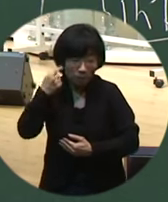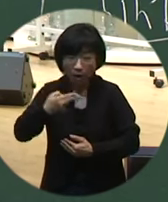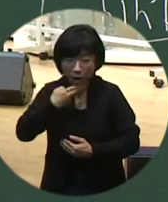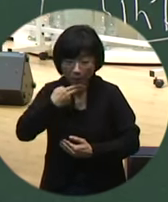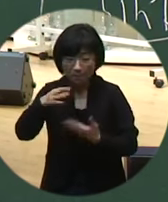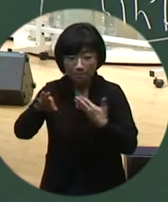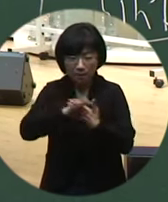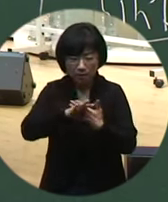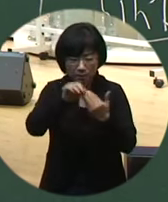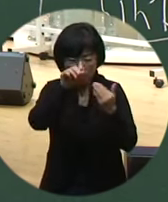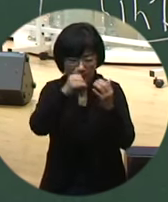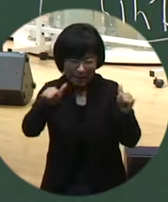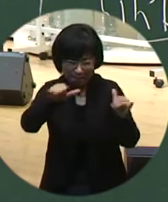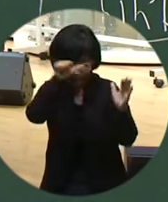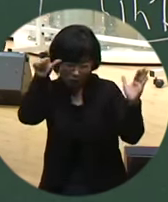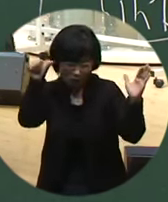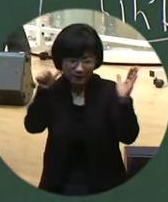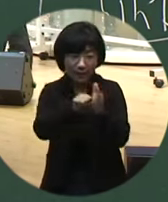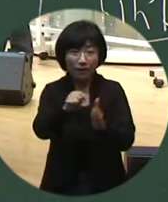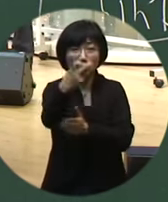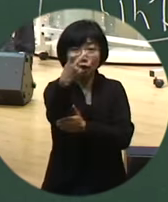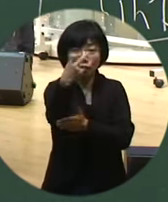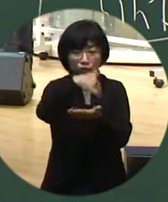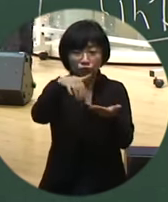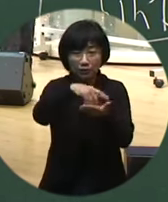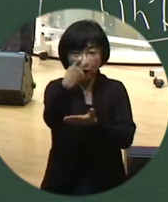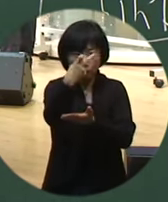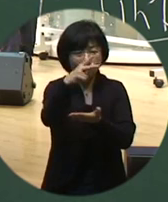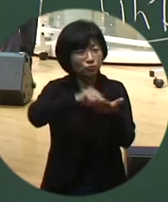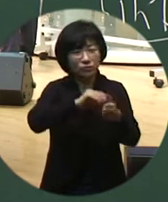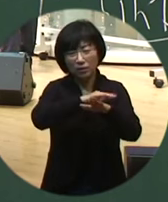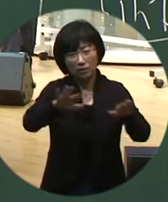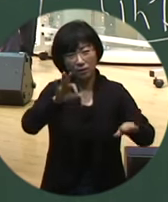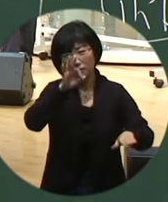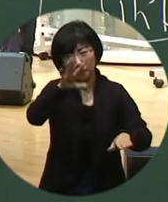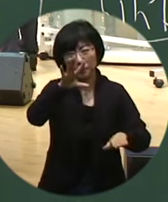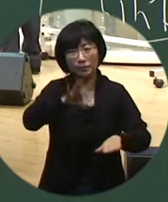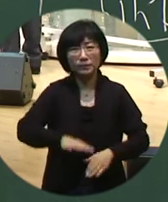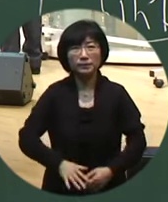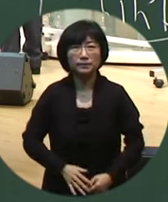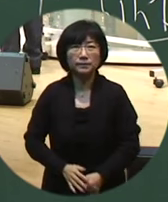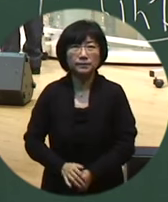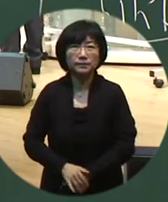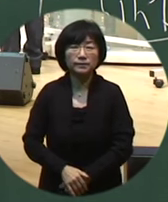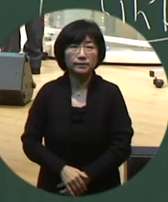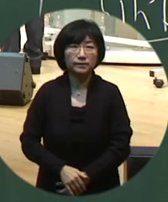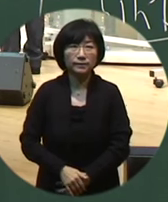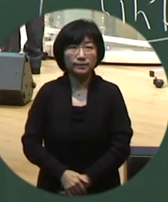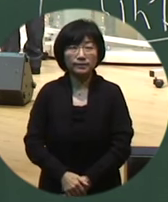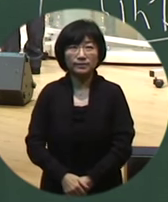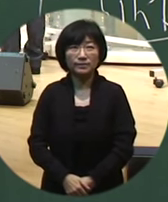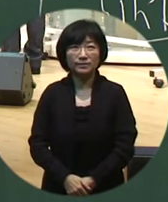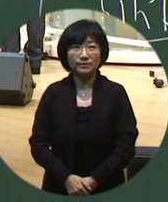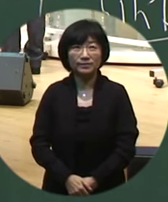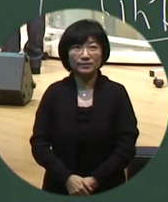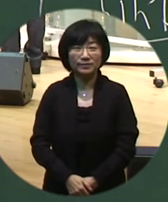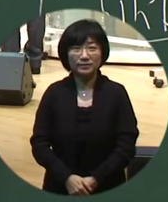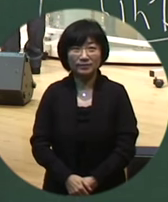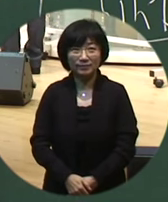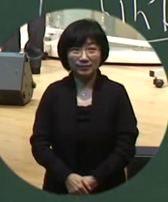without the gospel, we cannot solve the 12 problems of our lives. 자, 두 번째가 뭐지요? Second, what is it?